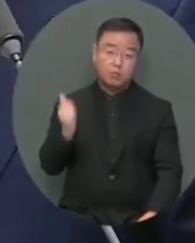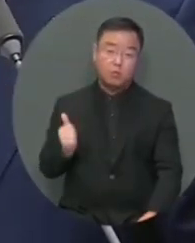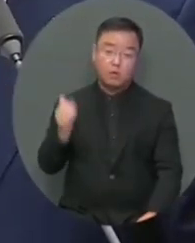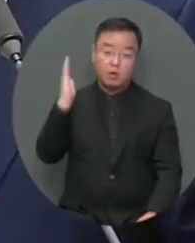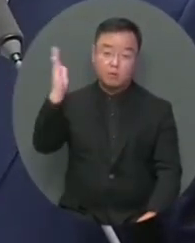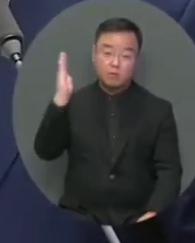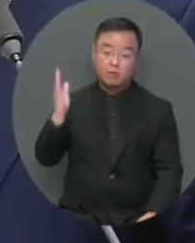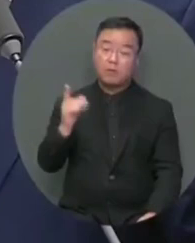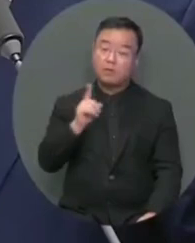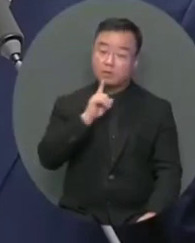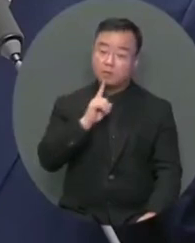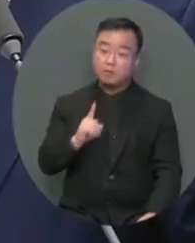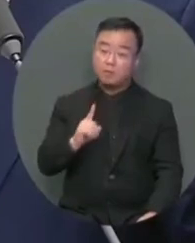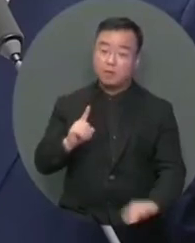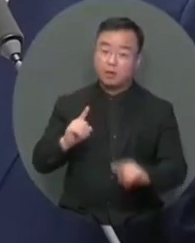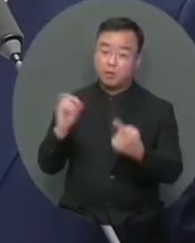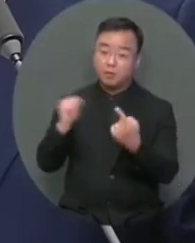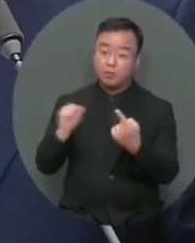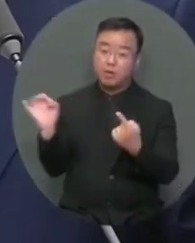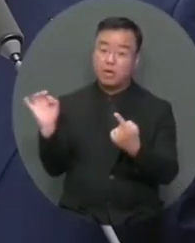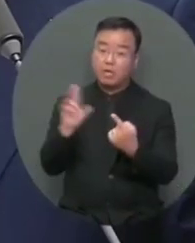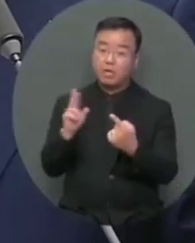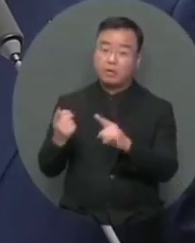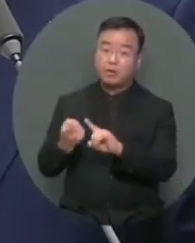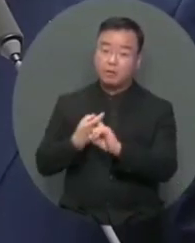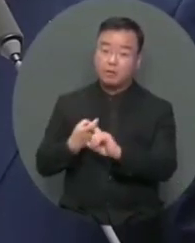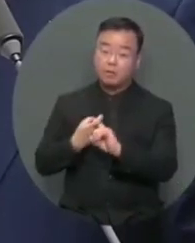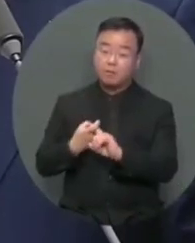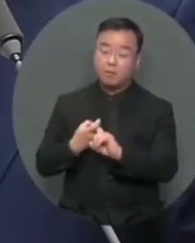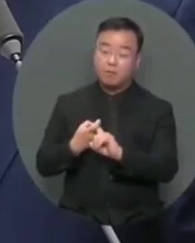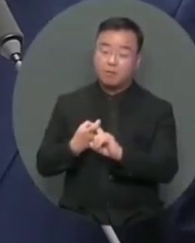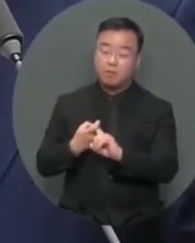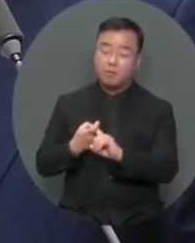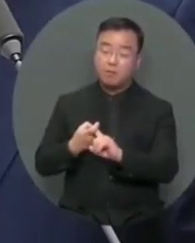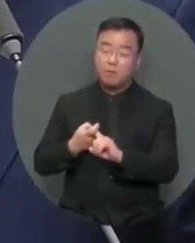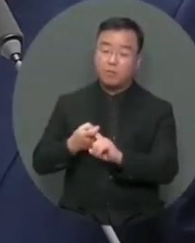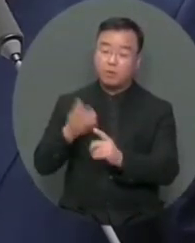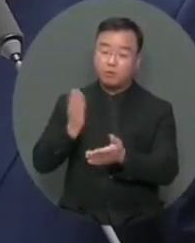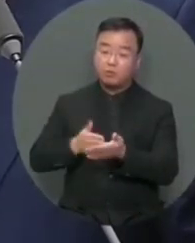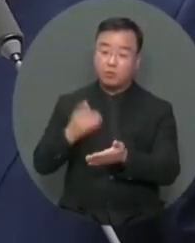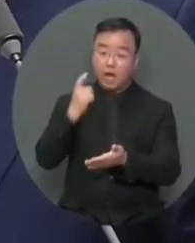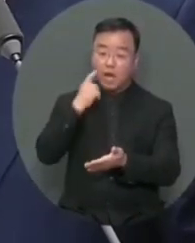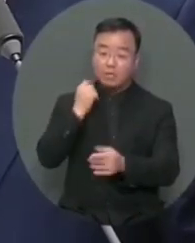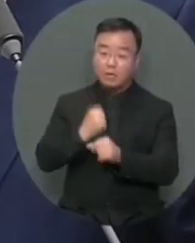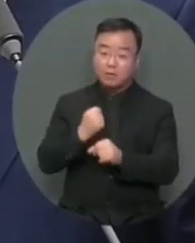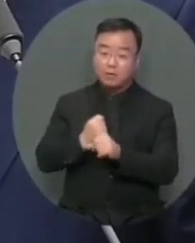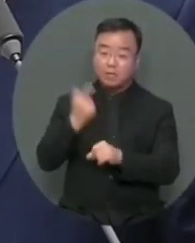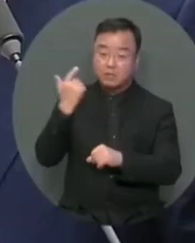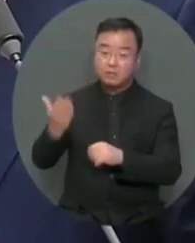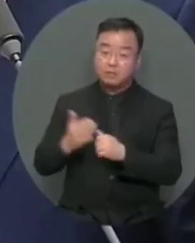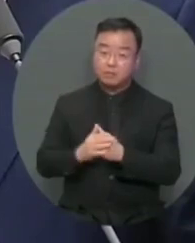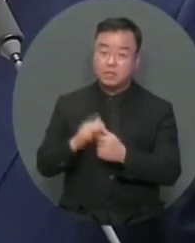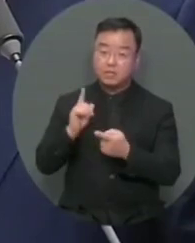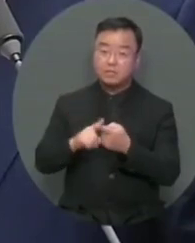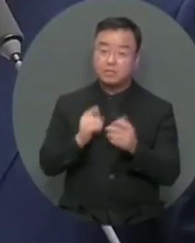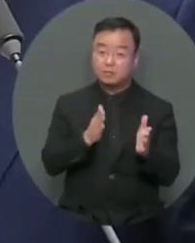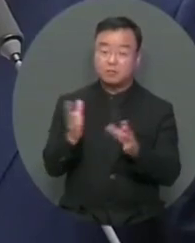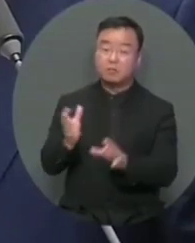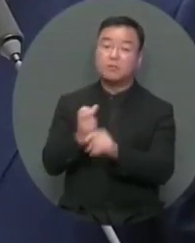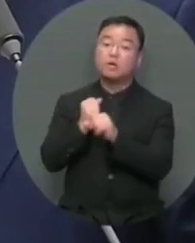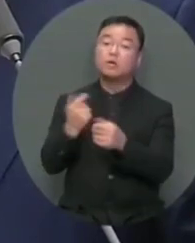말씀하셨는데 이 100% 야당 편을 드는 언론이 지금 괴담 가짜 뉴스를 만들고 있습니까? 적어도 과학 그것을 정리하기 위해서